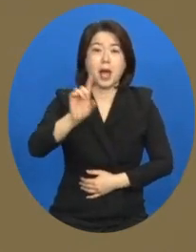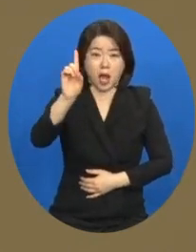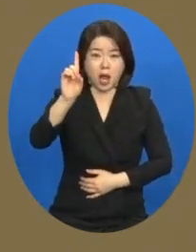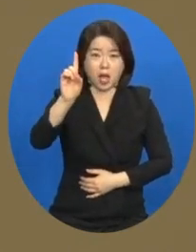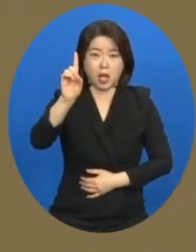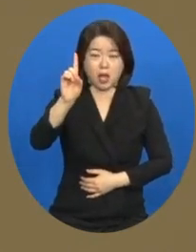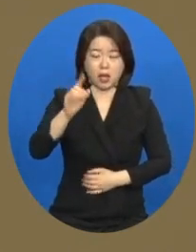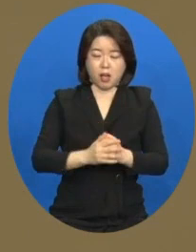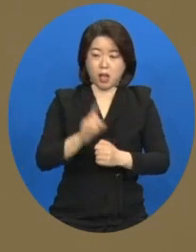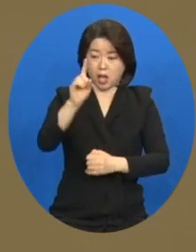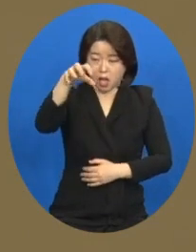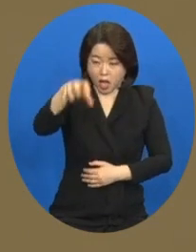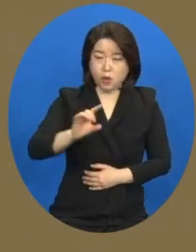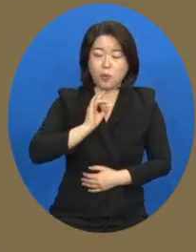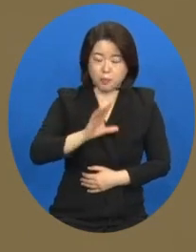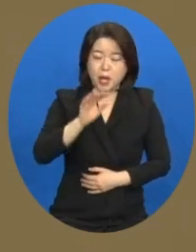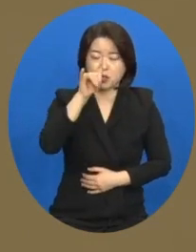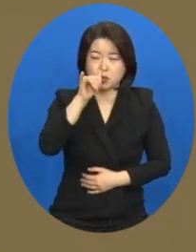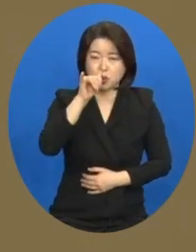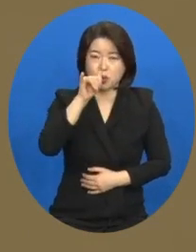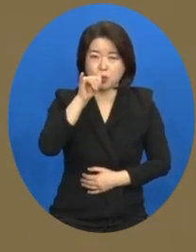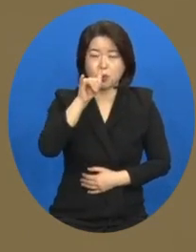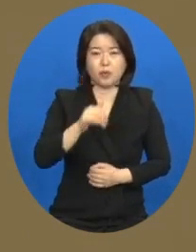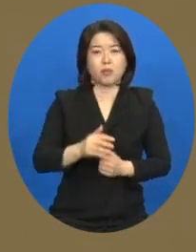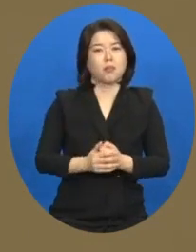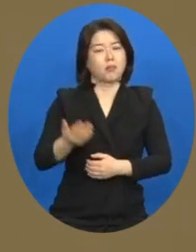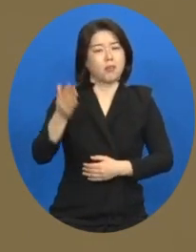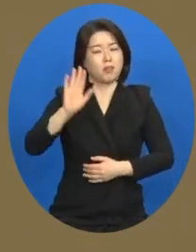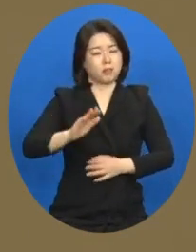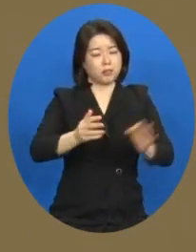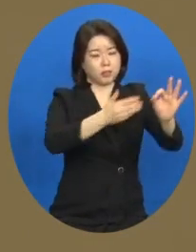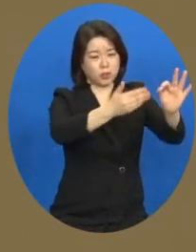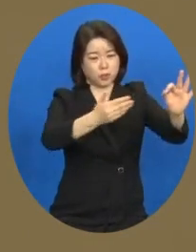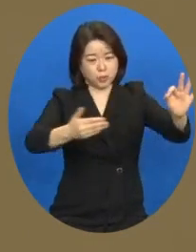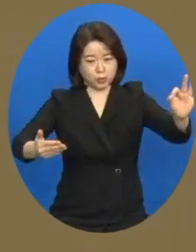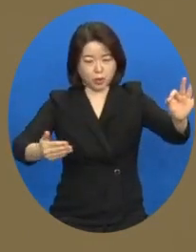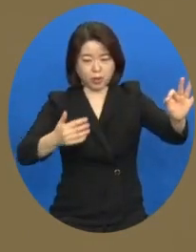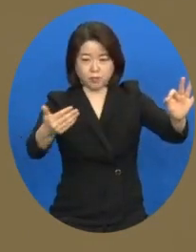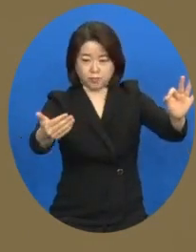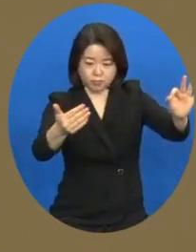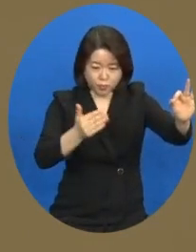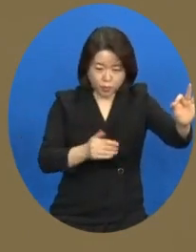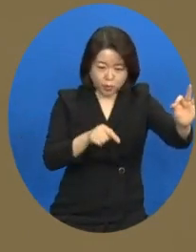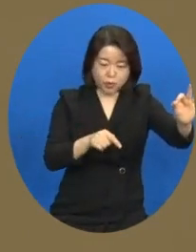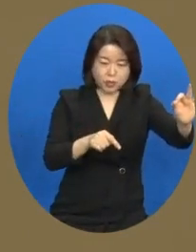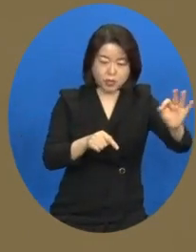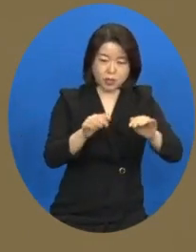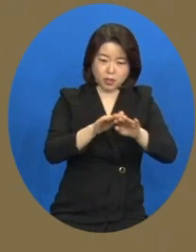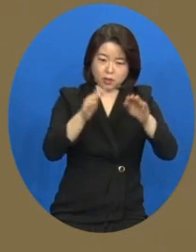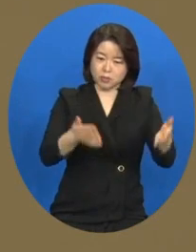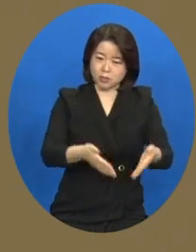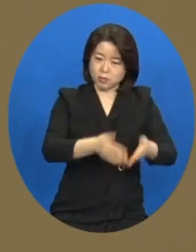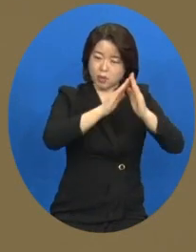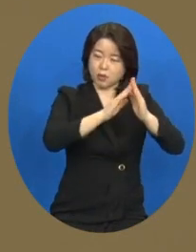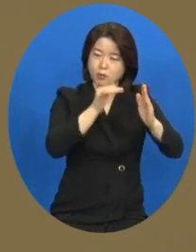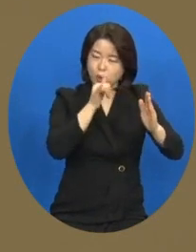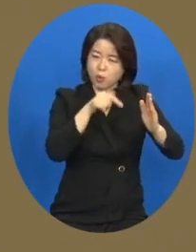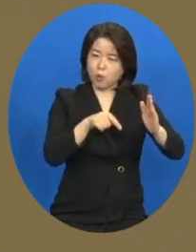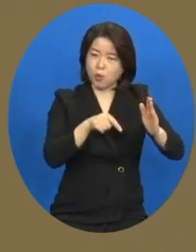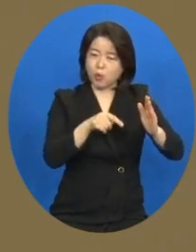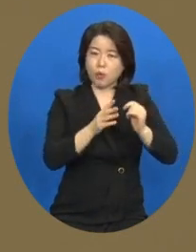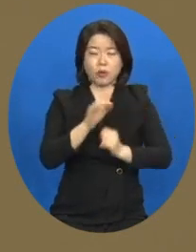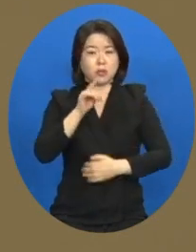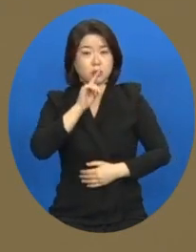하나님의 제단은 한 곳밖에 없어요. 그런데 요단강가에 또 제단을 쌓았다는 거야. 그